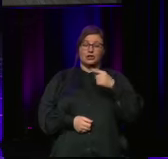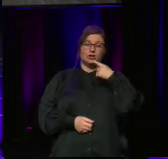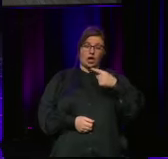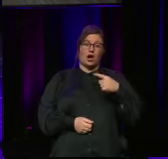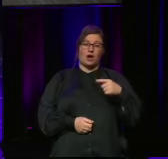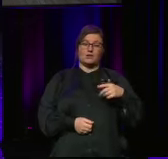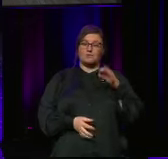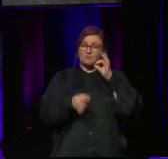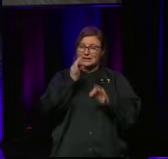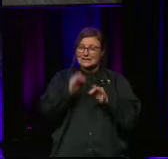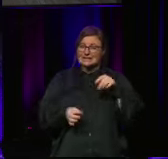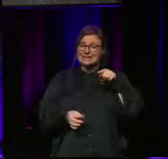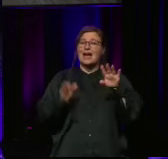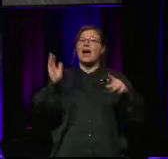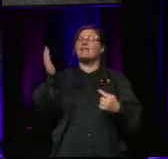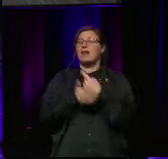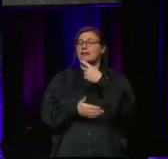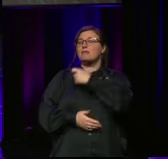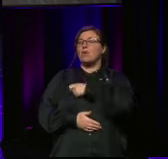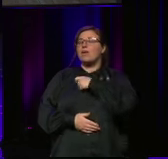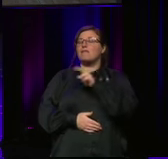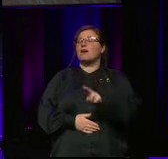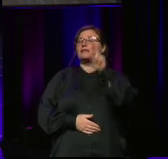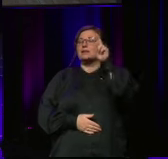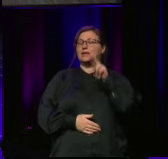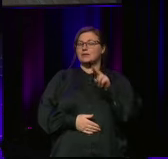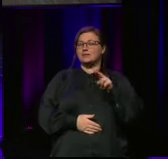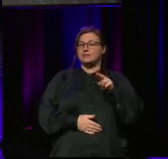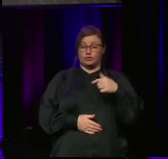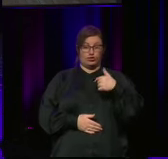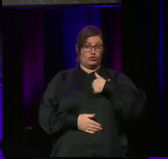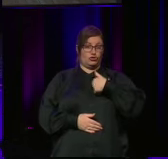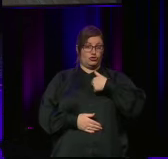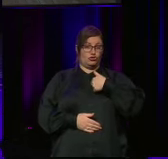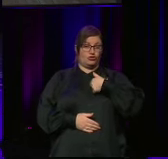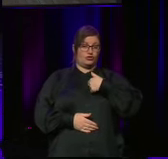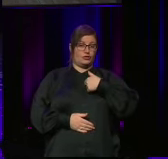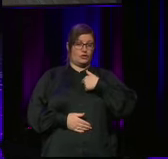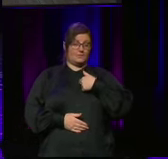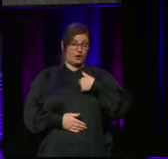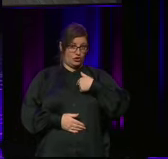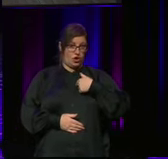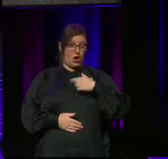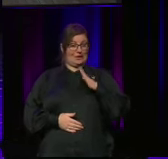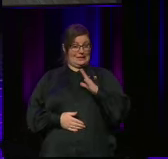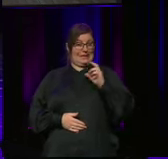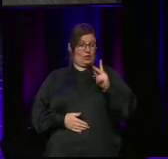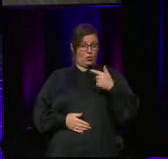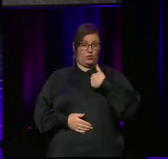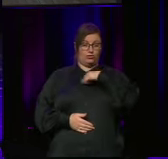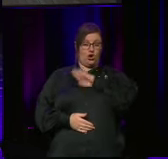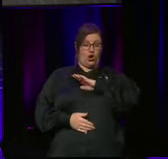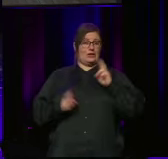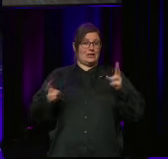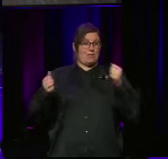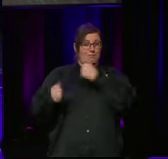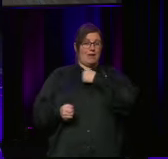det som händer i Polen. Alltså jag har precis den makten som man använder sig av i